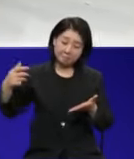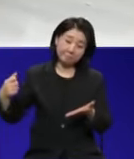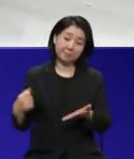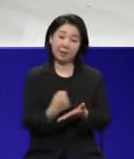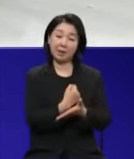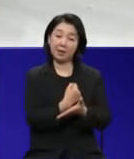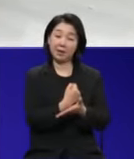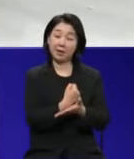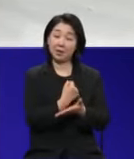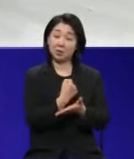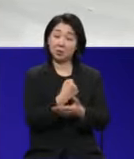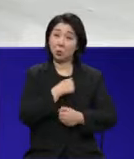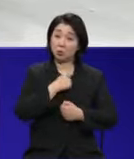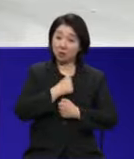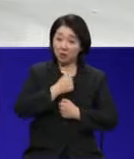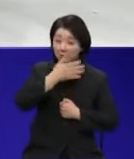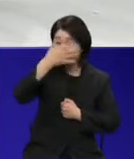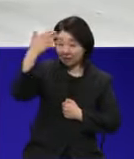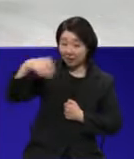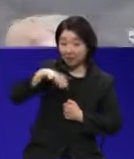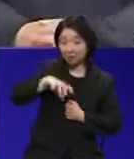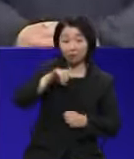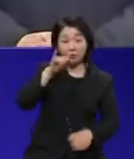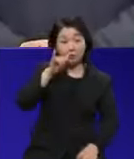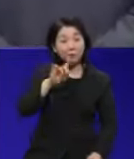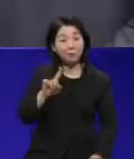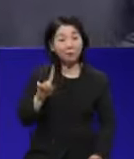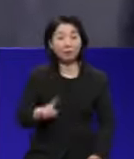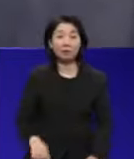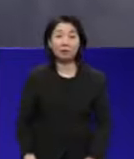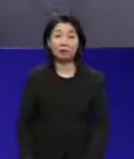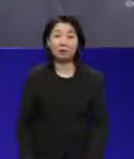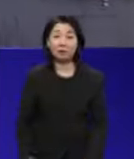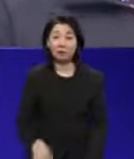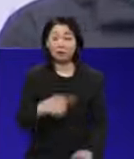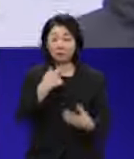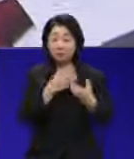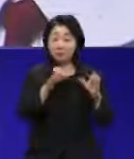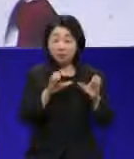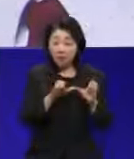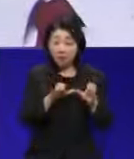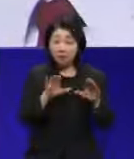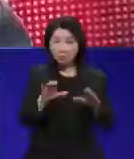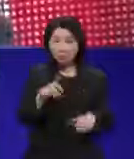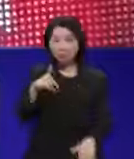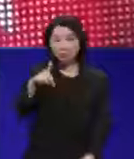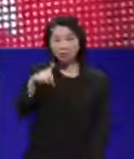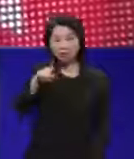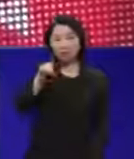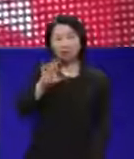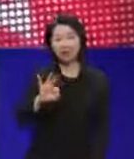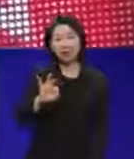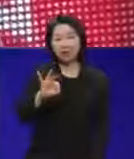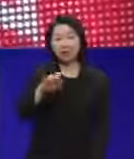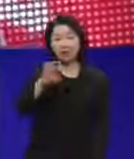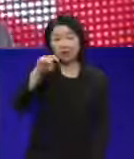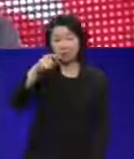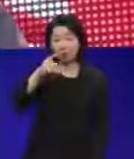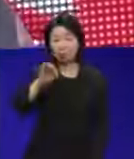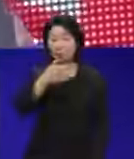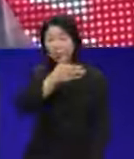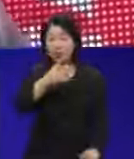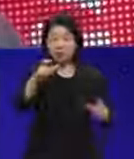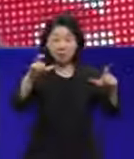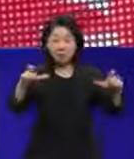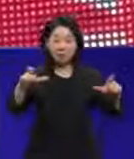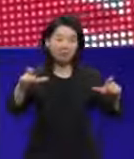또는 이제 지켜서 다행이다 이런 지역도 좀 있을까요 더불어민주당 이번에 낙동강 벨트에서 성적이 안 좋았어요 지난 21대 때는